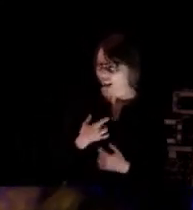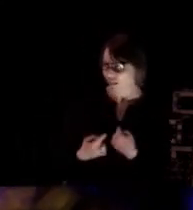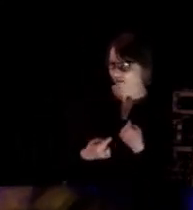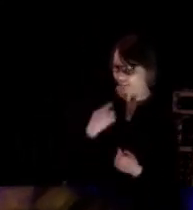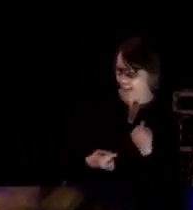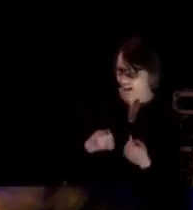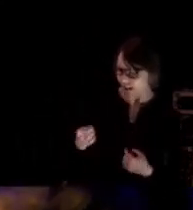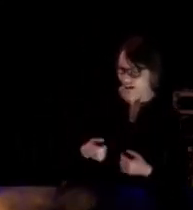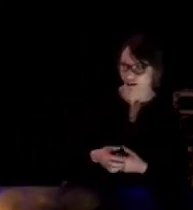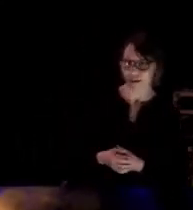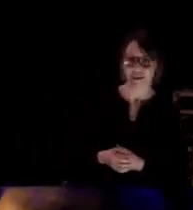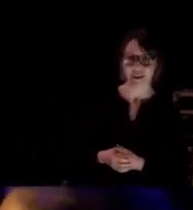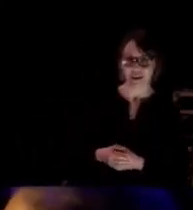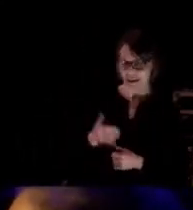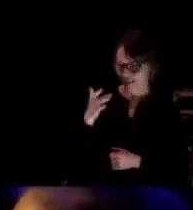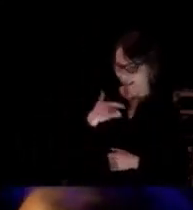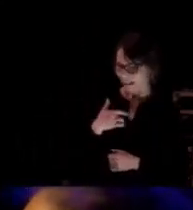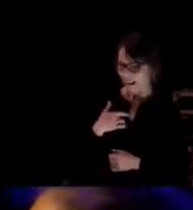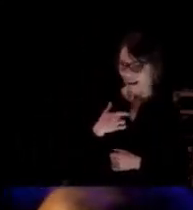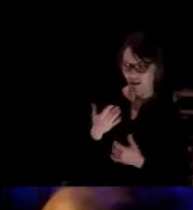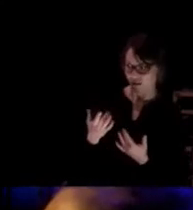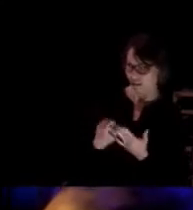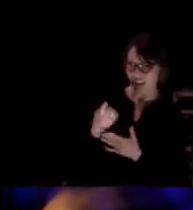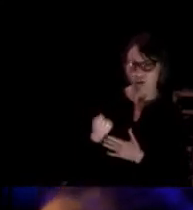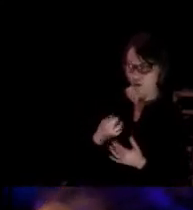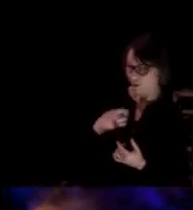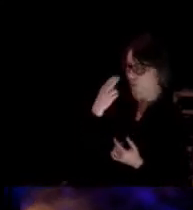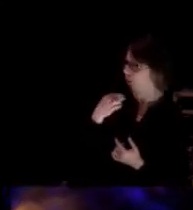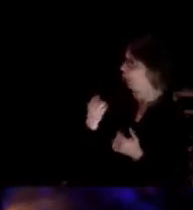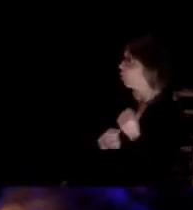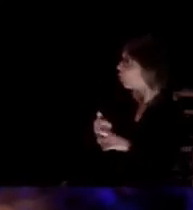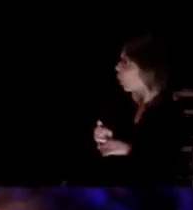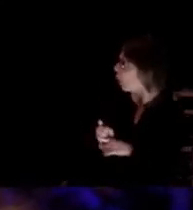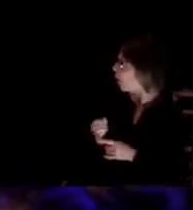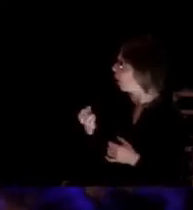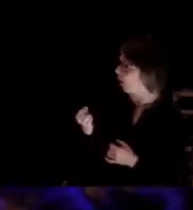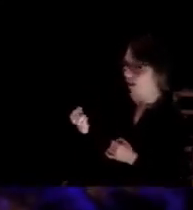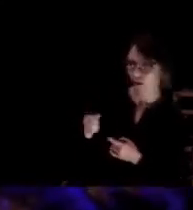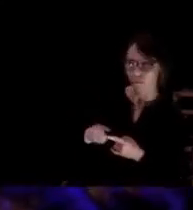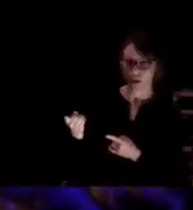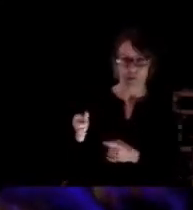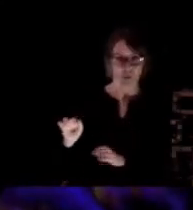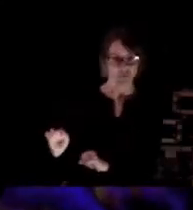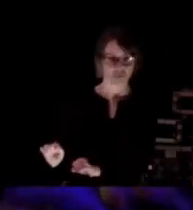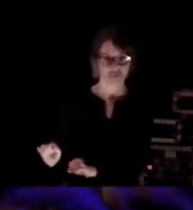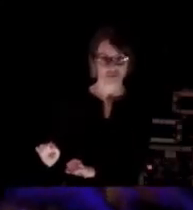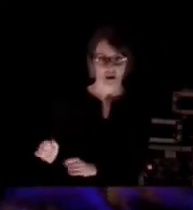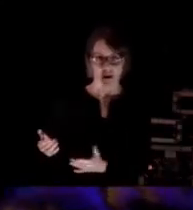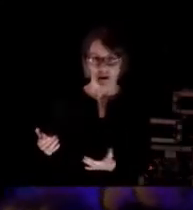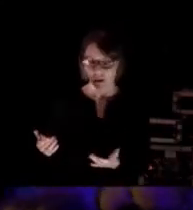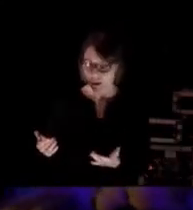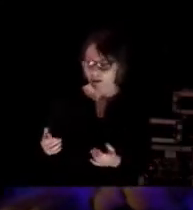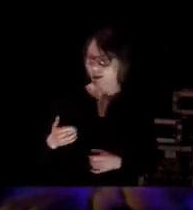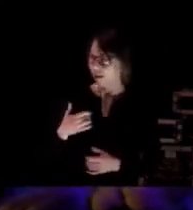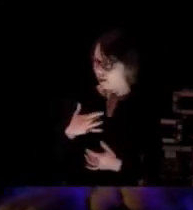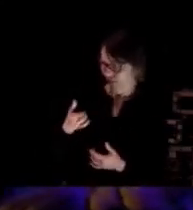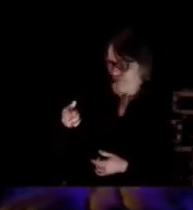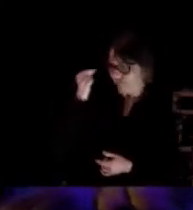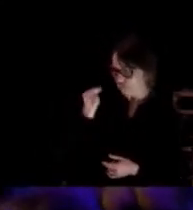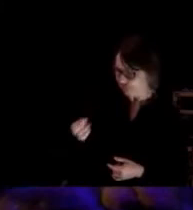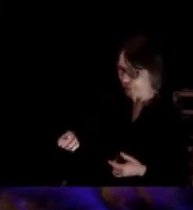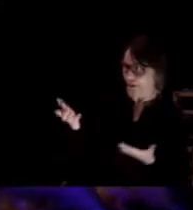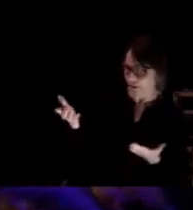litt. For jeg tenkte at her skjer det noe, så jeg prøvde å gjøre sånn her mot ham, men han nikker ikke engang. Så jeg var liksom sånn